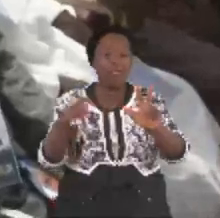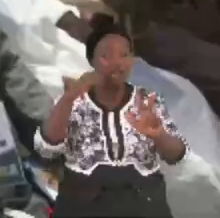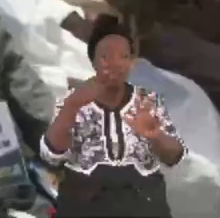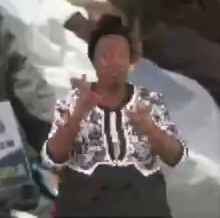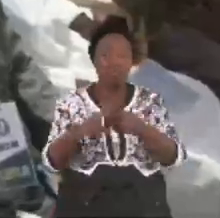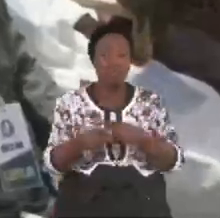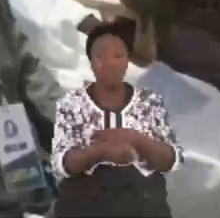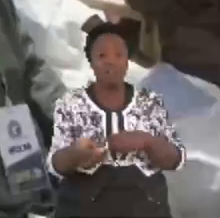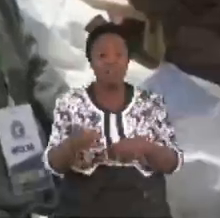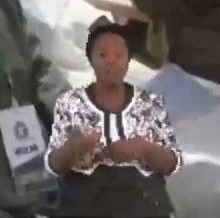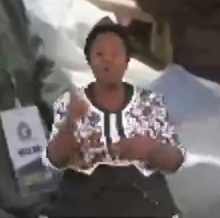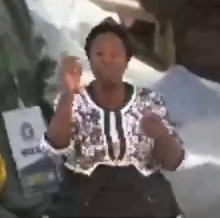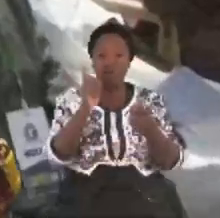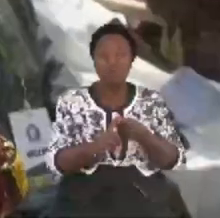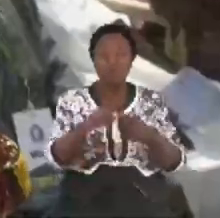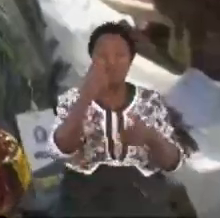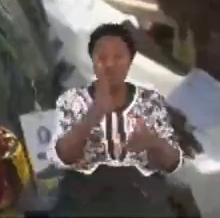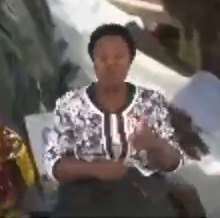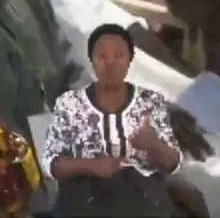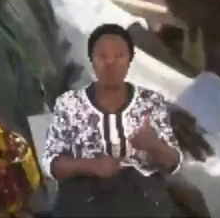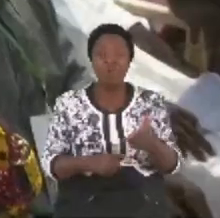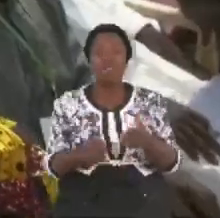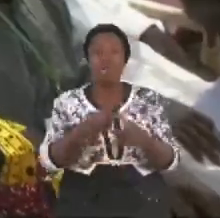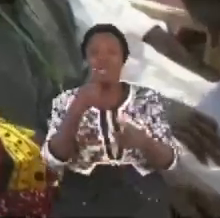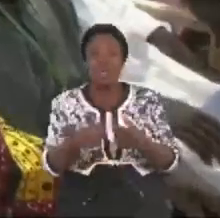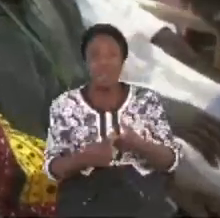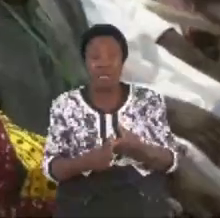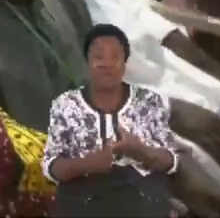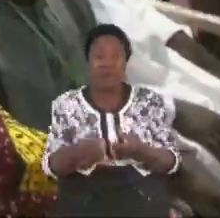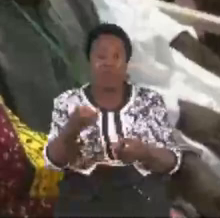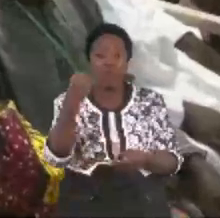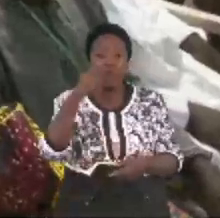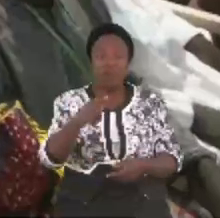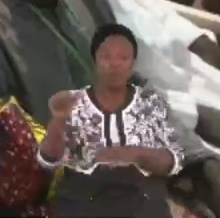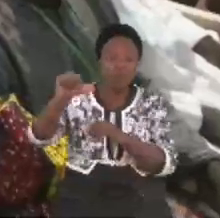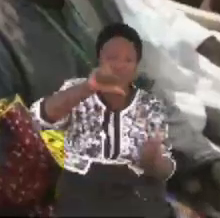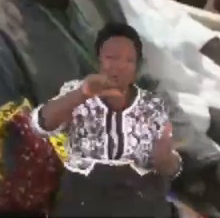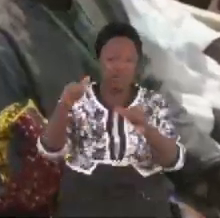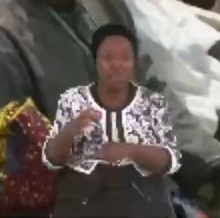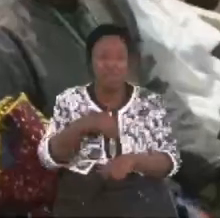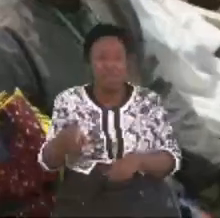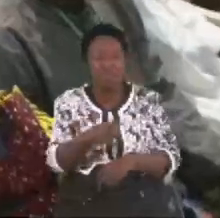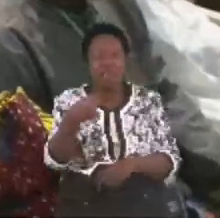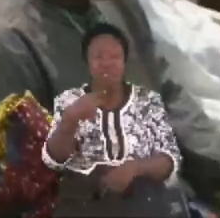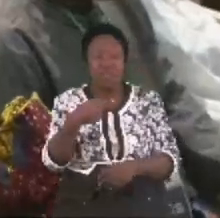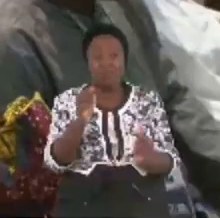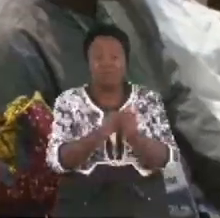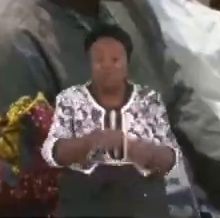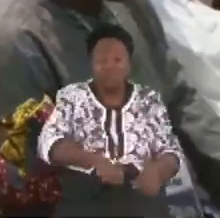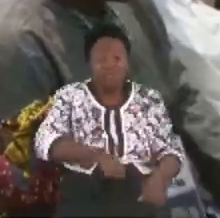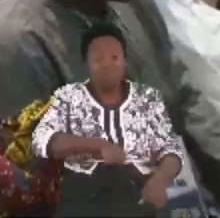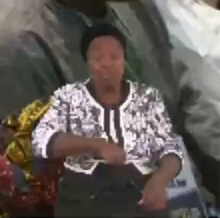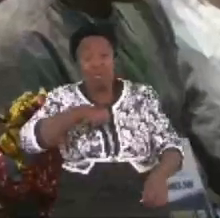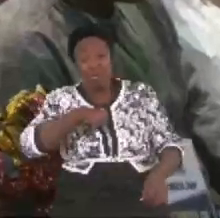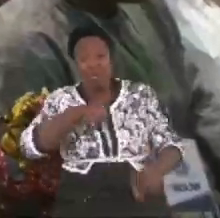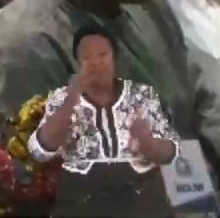de quel baptême avez-vous donc été baptisés? Et ils répondirent avec fierté,